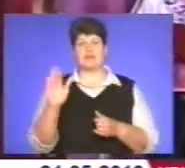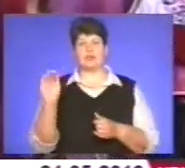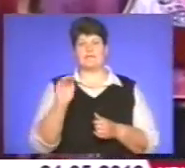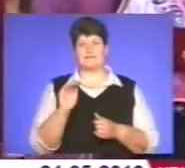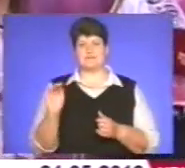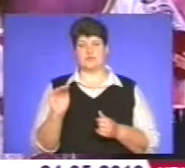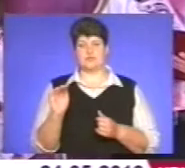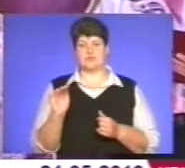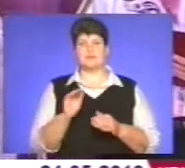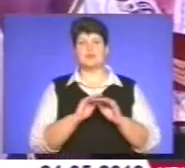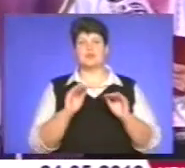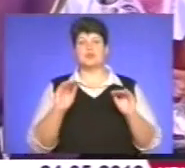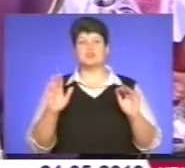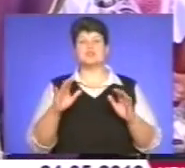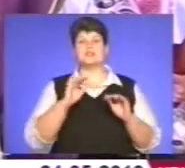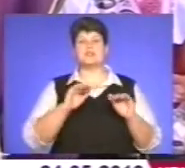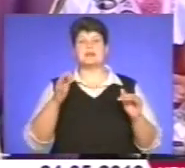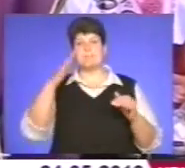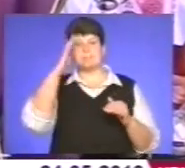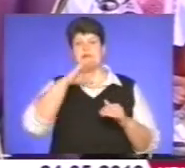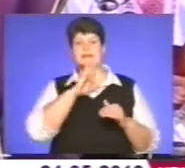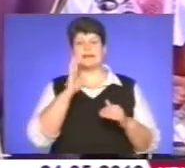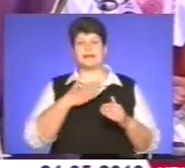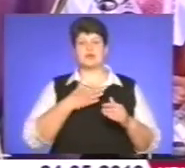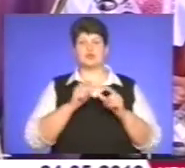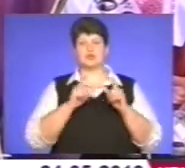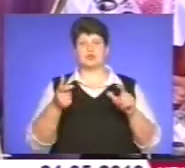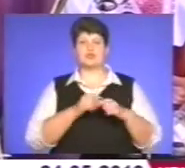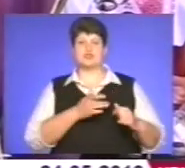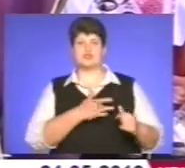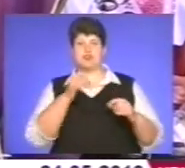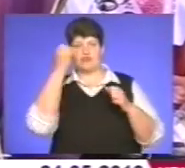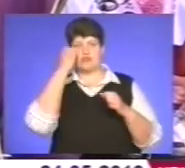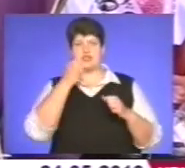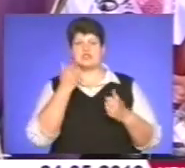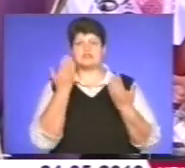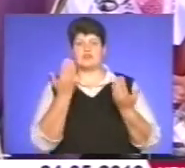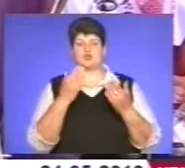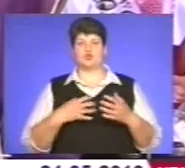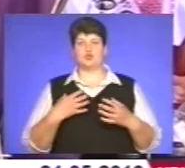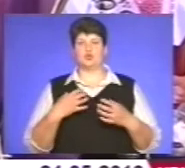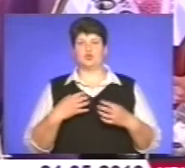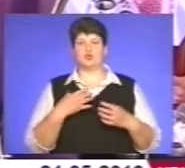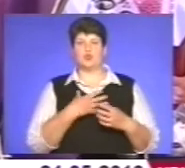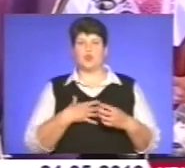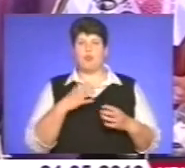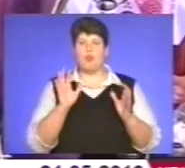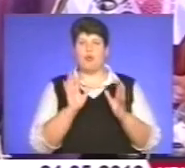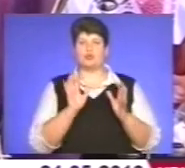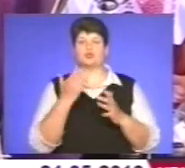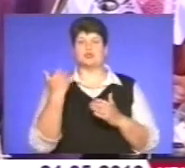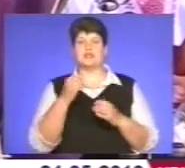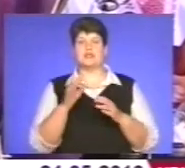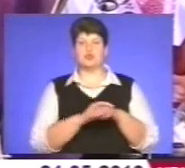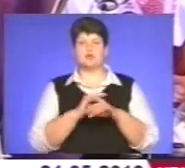Федоровичу, учні та батьки нашої школи щиро вдячні за вашу турботу та добрі справи, метою яких є